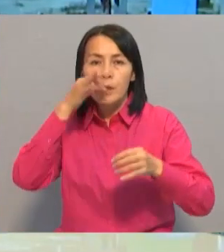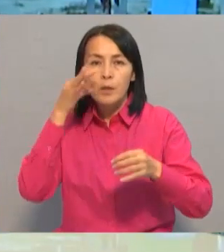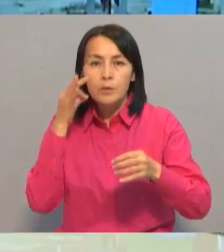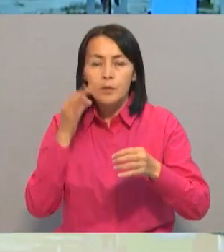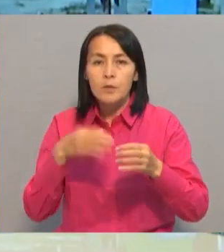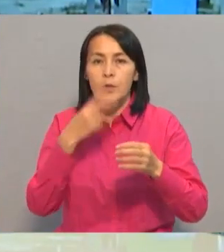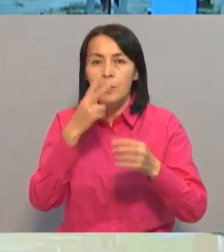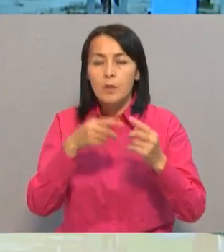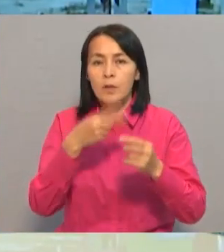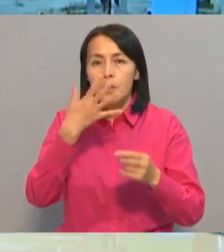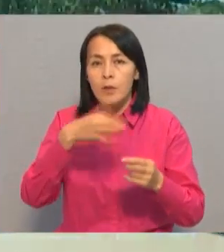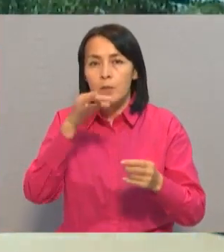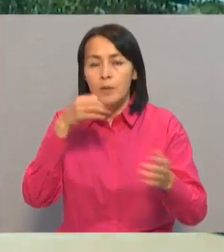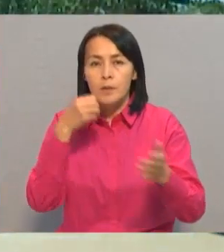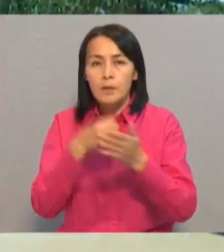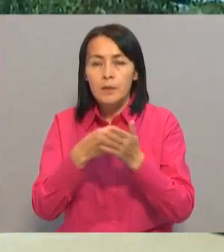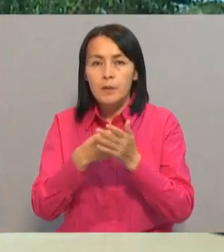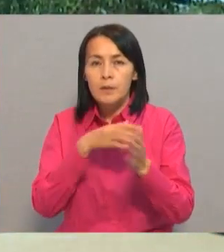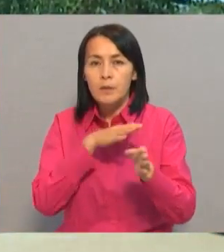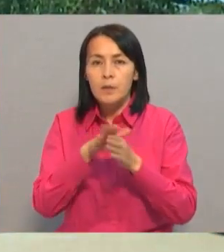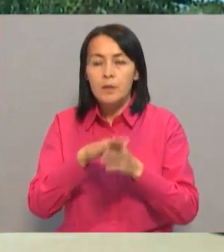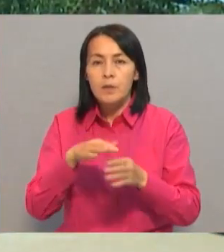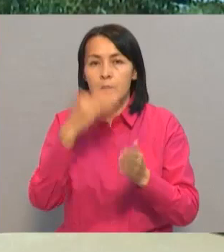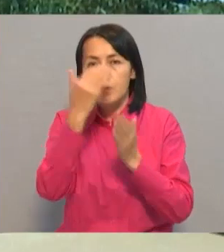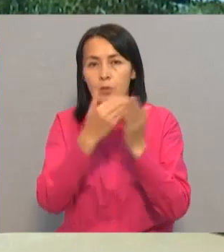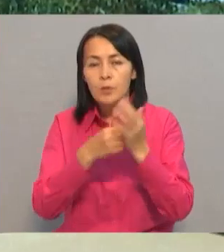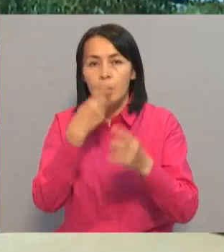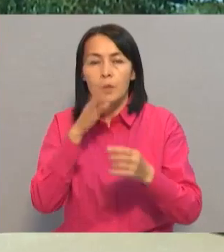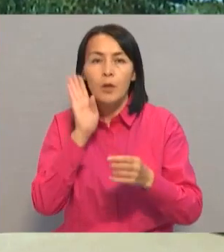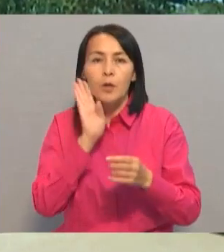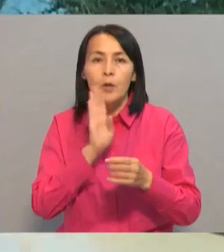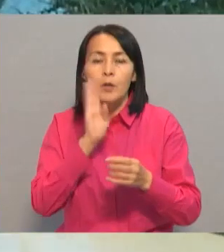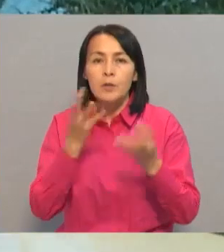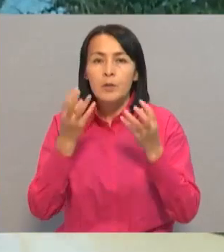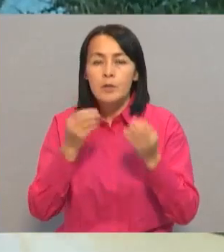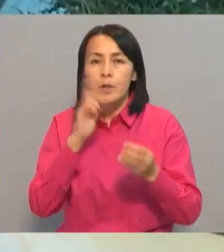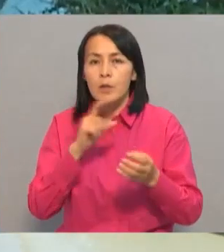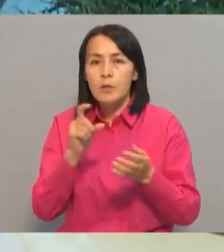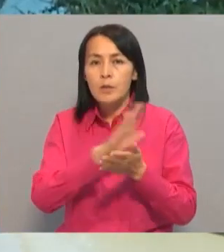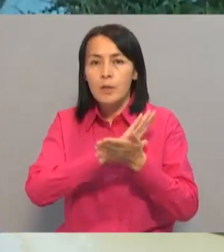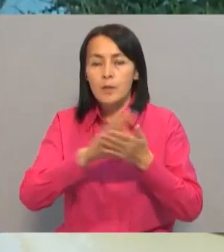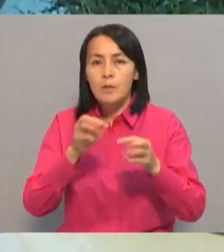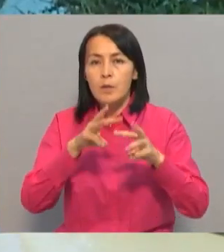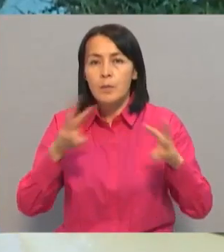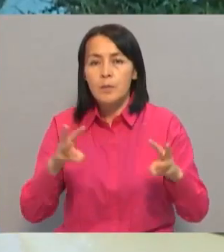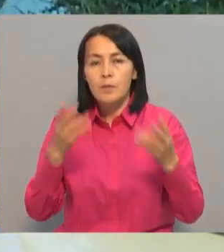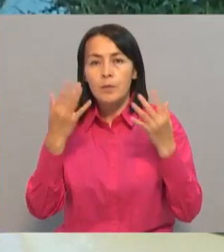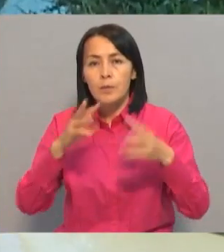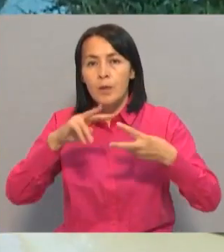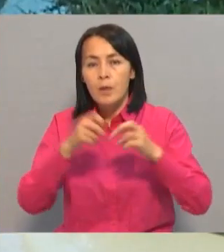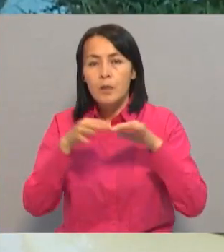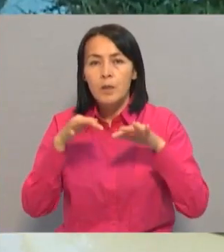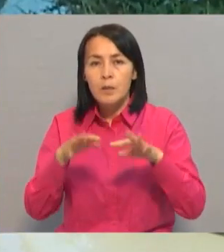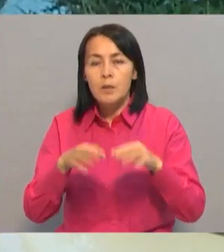аркылуу көрсөткүчтү 50% жеткизбек. Ал жолдоодо айтылган суу ресурстары жана ирригация менен министрлиги талай түйткүлдү чечет